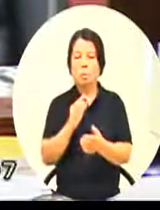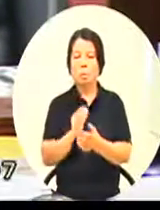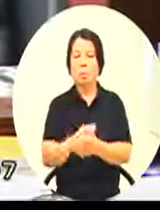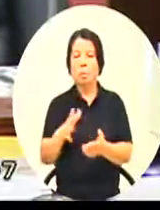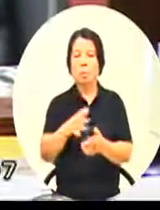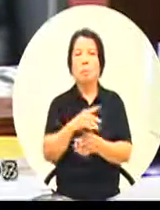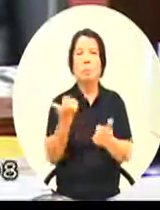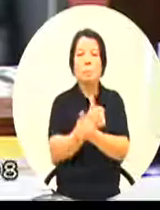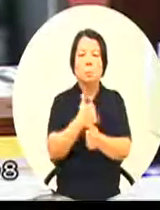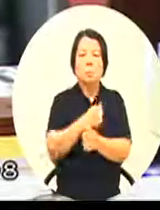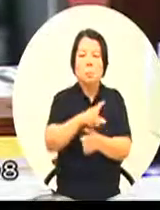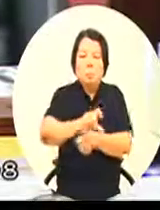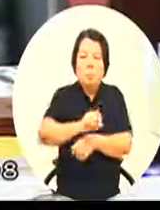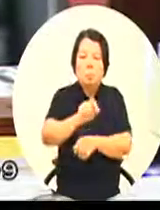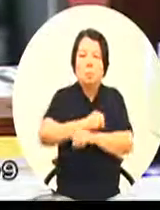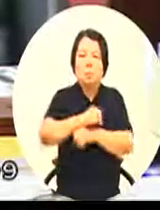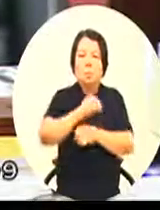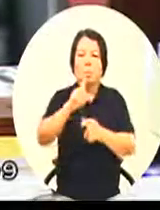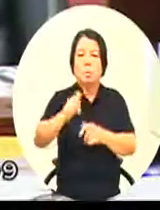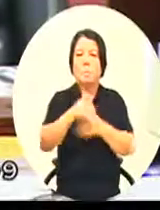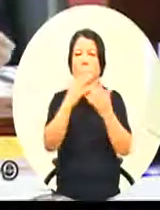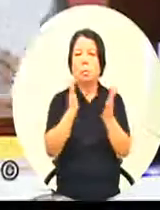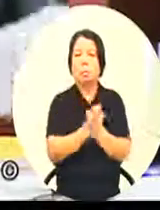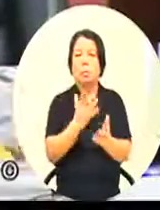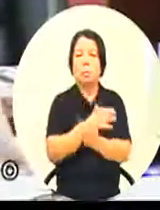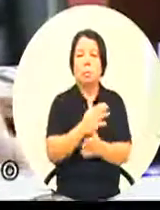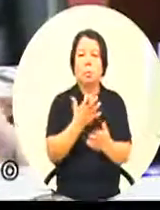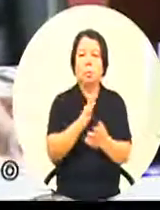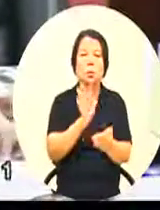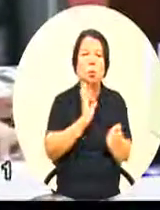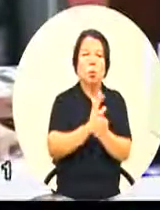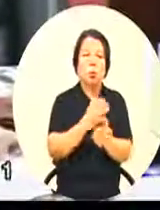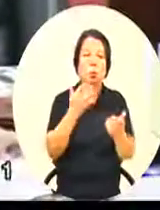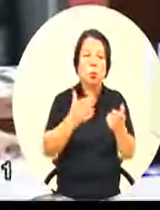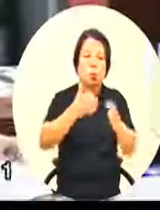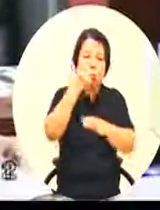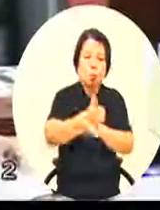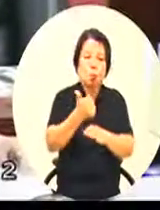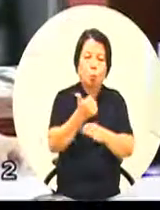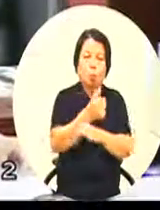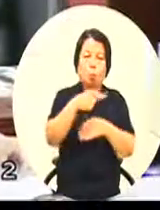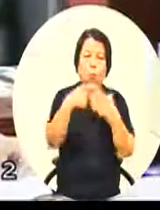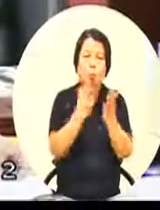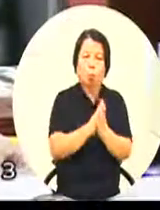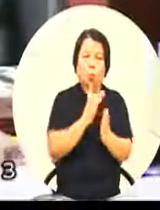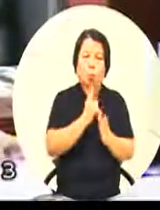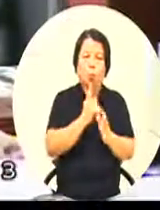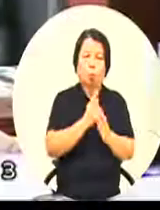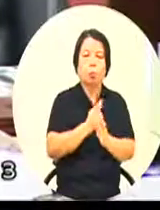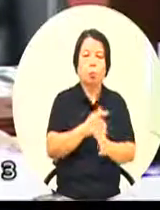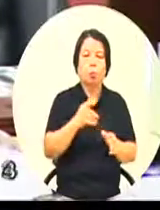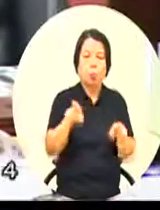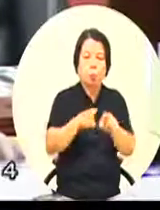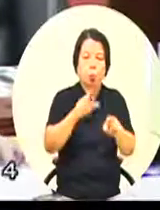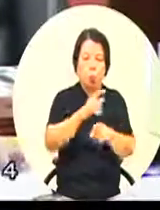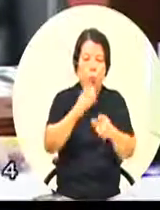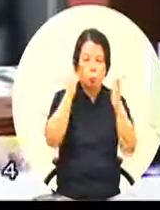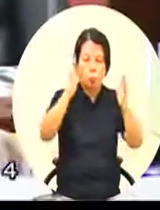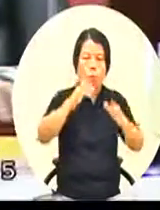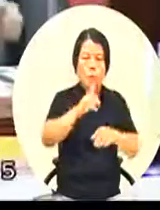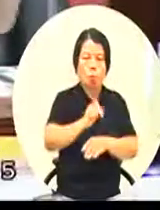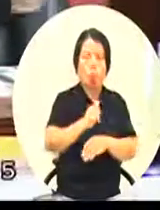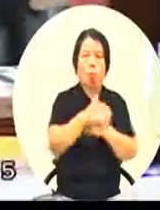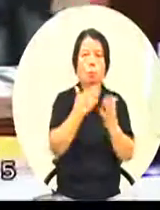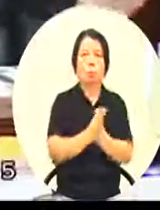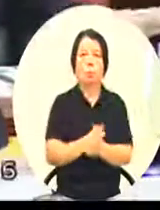师。其实这是高雄市目前普遍存在的一个问题。如果我们用超额的老师，不要超出去，为什么？